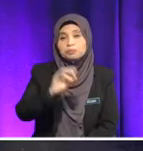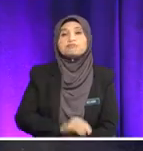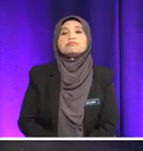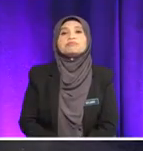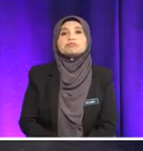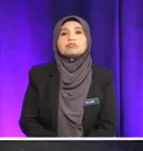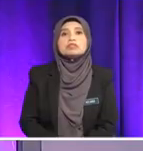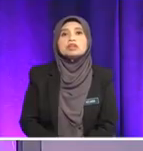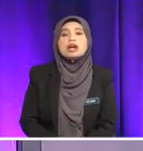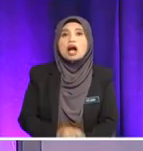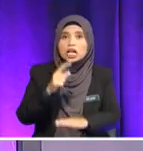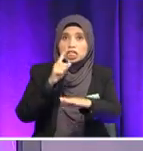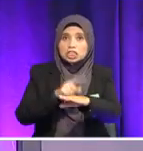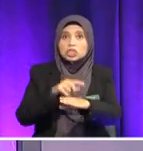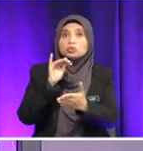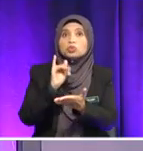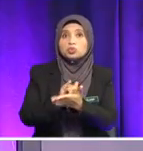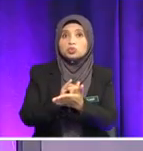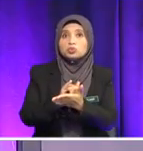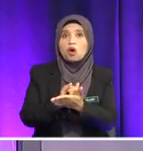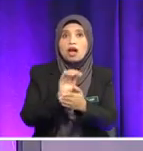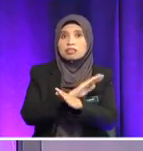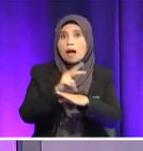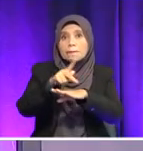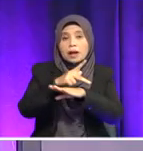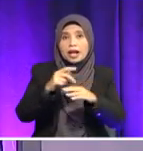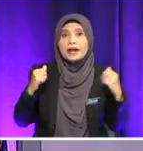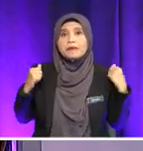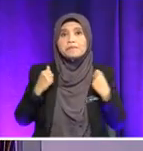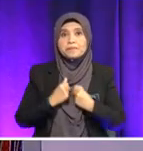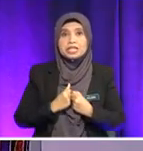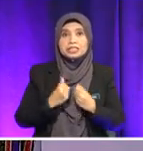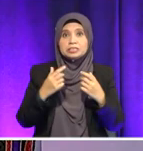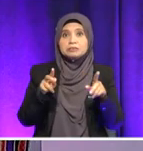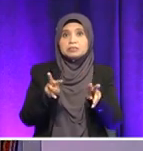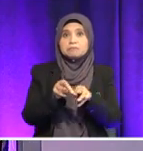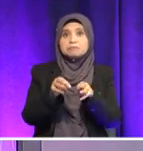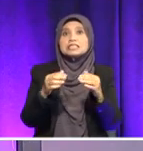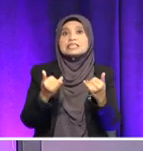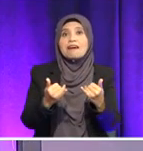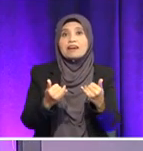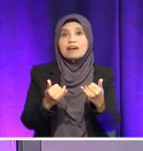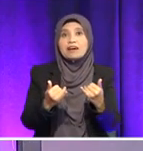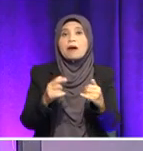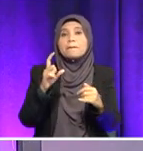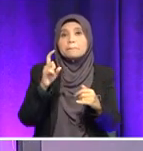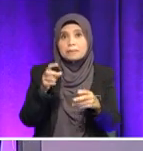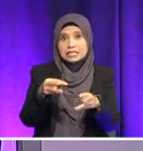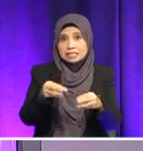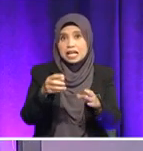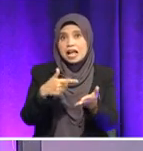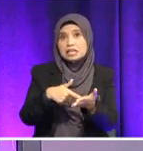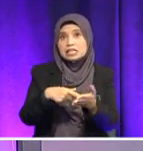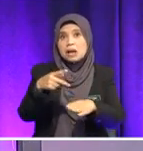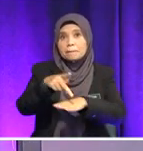sebabnya ketika itu hah dia tak pakai lagi semua macam sekarang masih lagi kan pakaiannya ketika